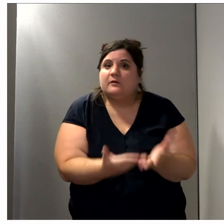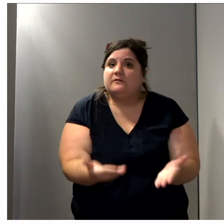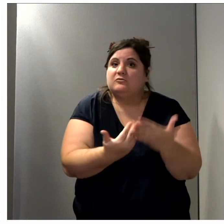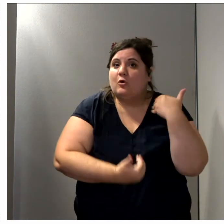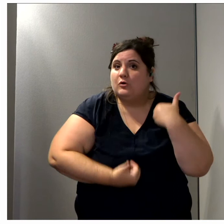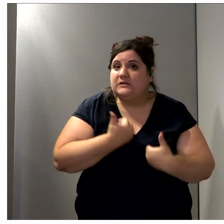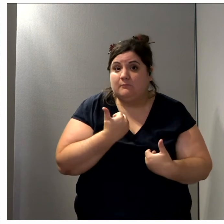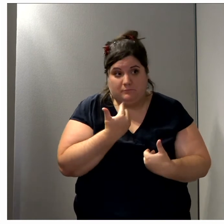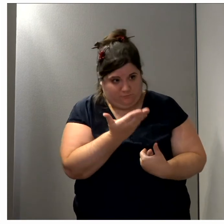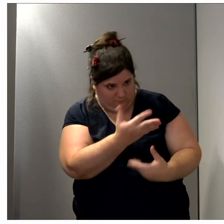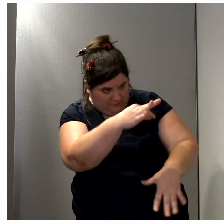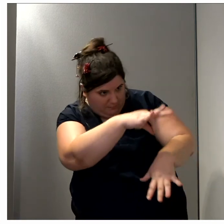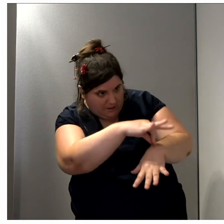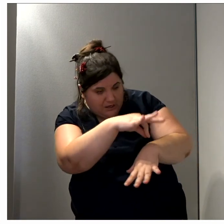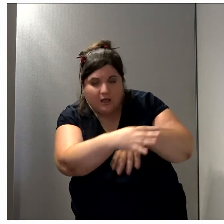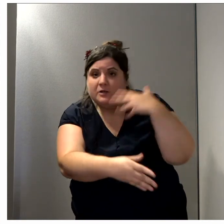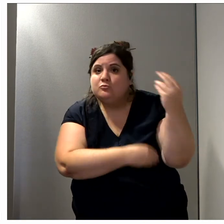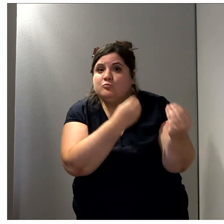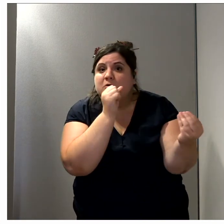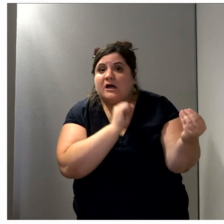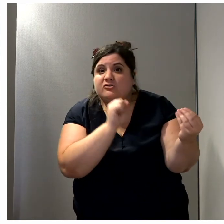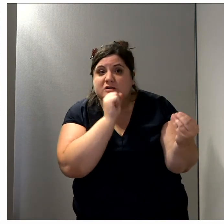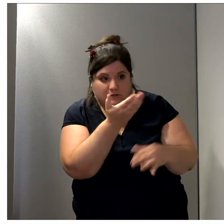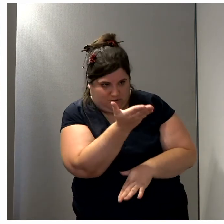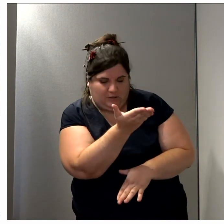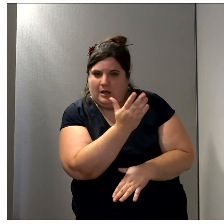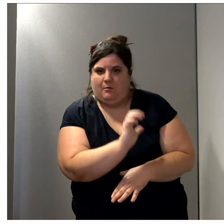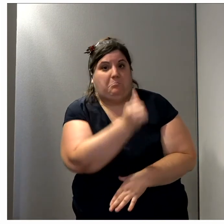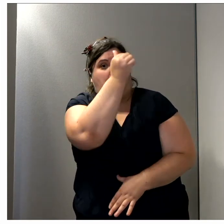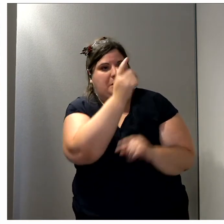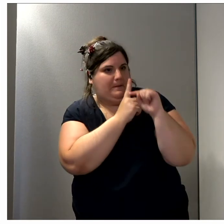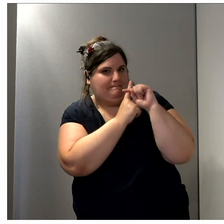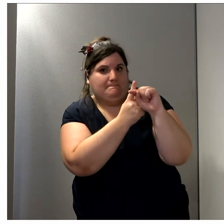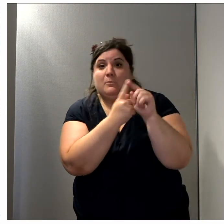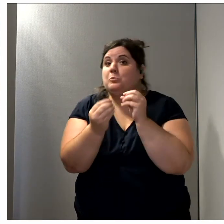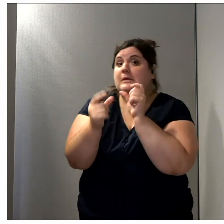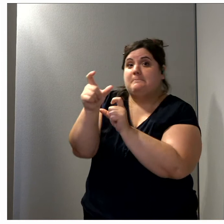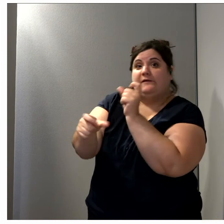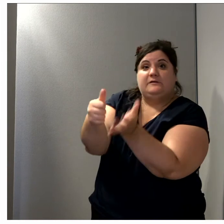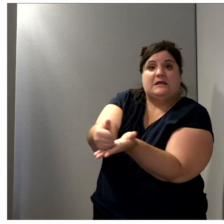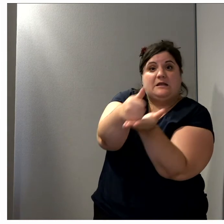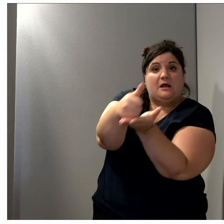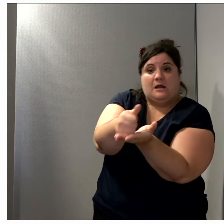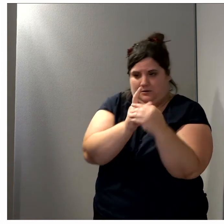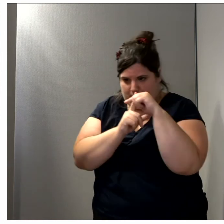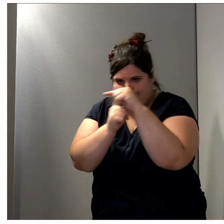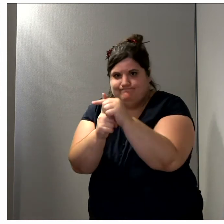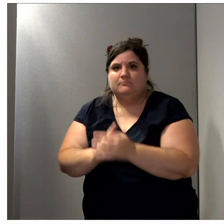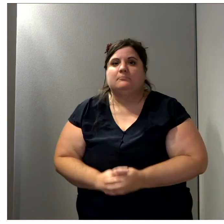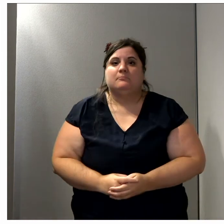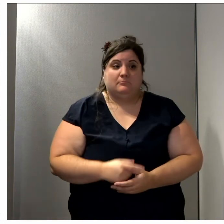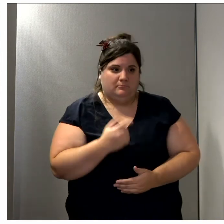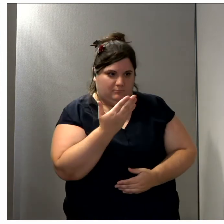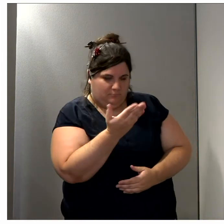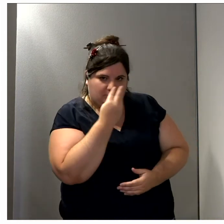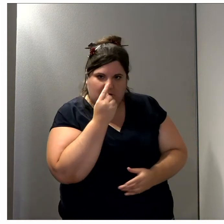âgées, et aux besoins de leurs aidants. La personne malade, la personne handicapée, la personne âgée,